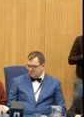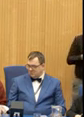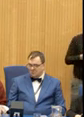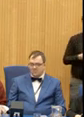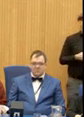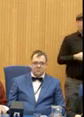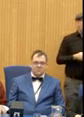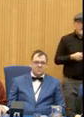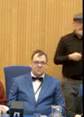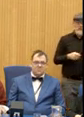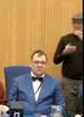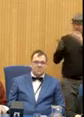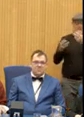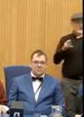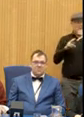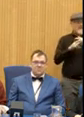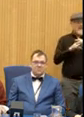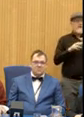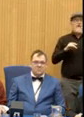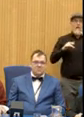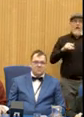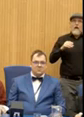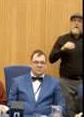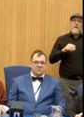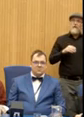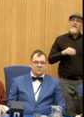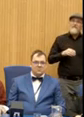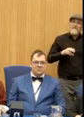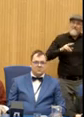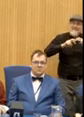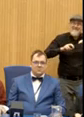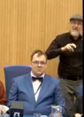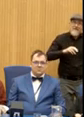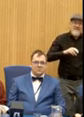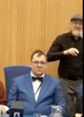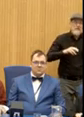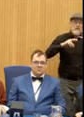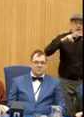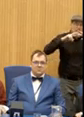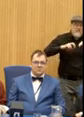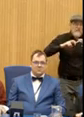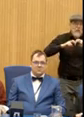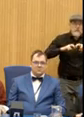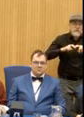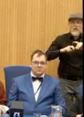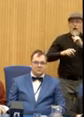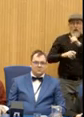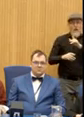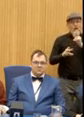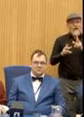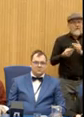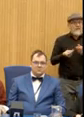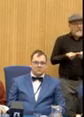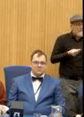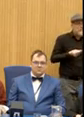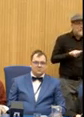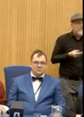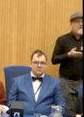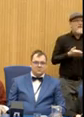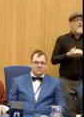und Forschung mitreden können und dazugehören. Deshalb stellen wir Bildungsfachkräfte als Botschafterinnen